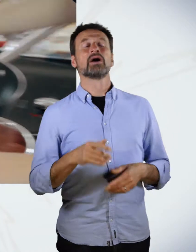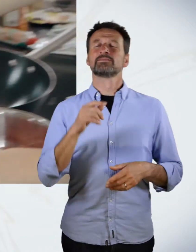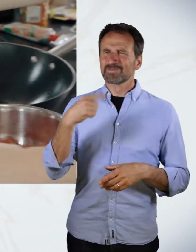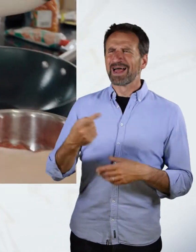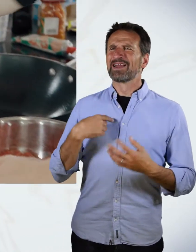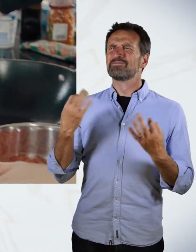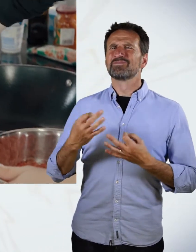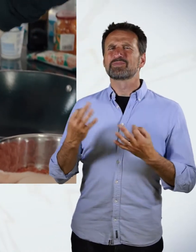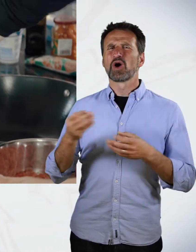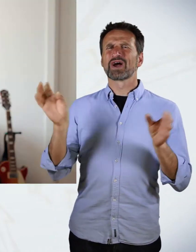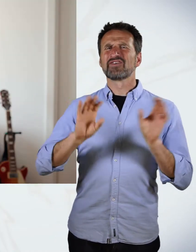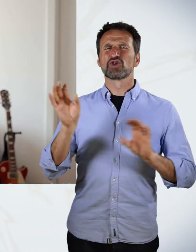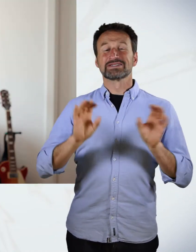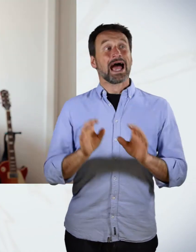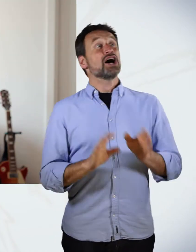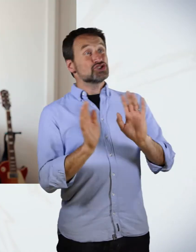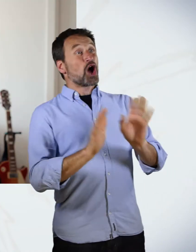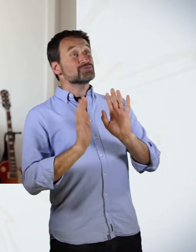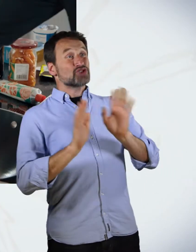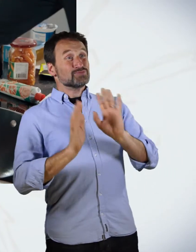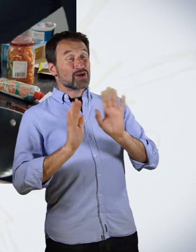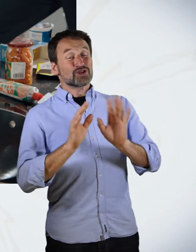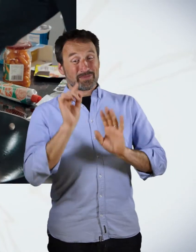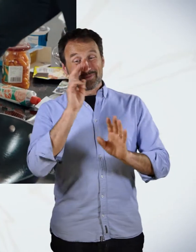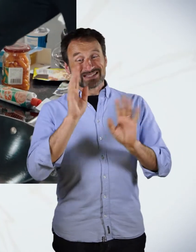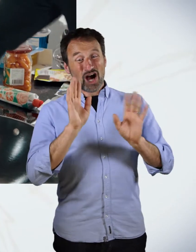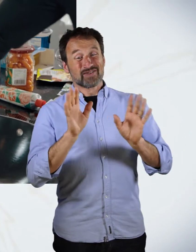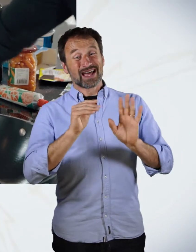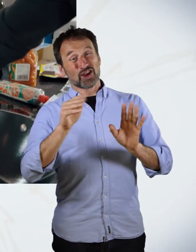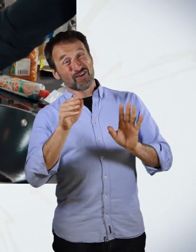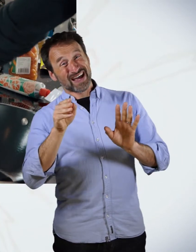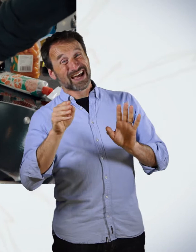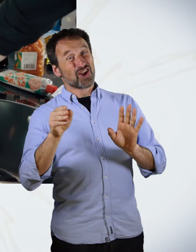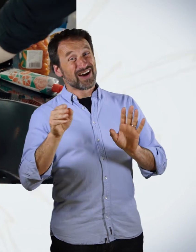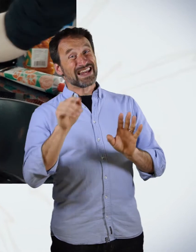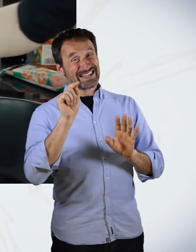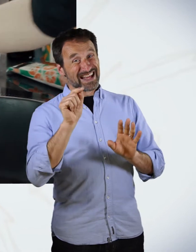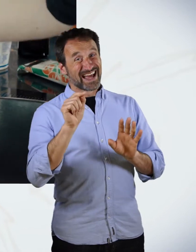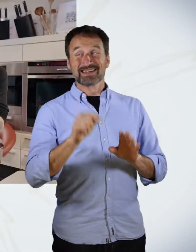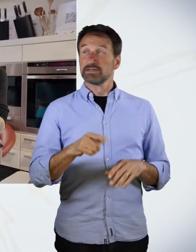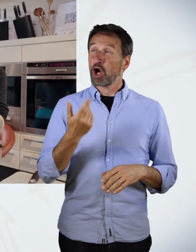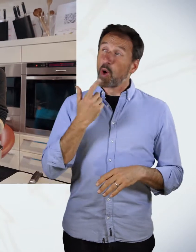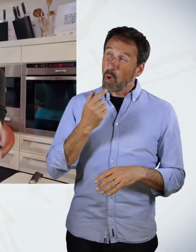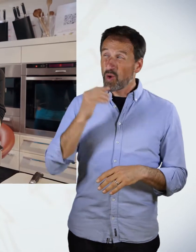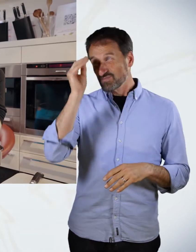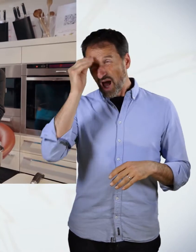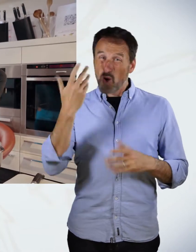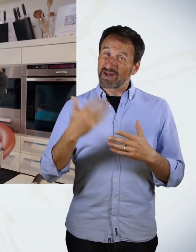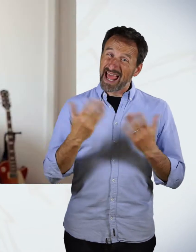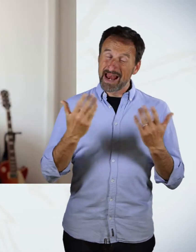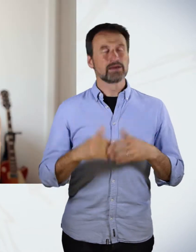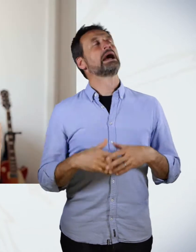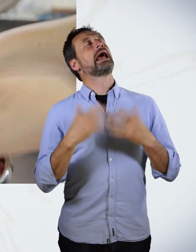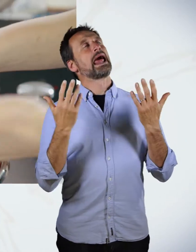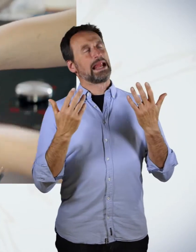Gewürze. Stopp, stopp, pass auf. Ja, weiter rüber, noch ein bisschen weiter rüber. Genau hier. Ist das rot, braun oder hell?